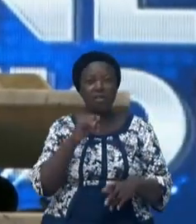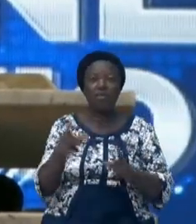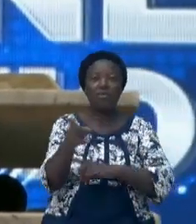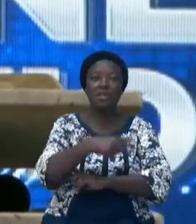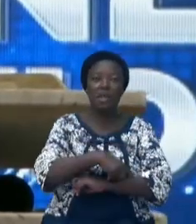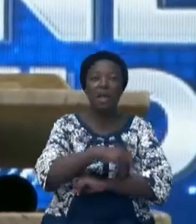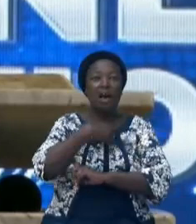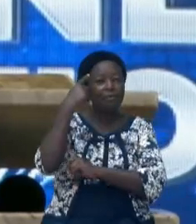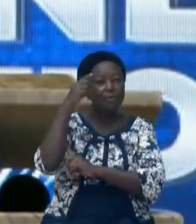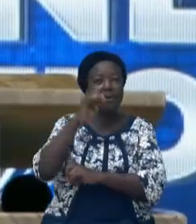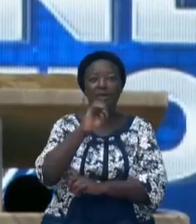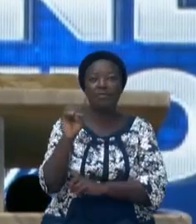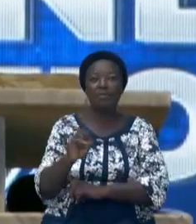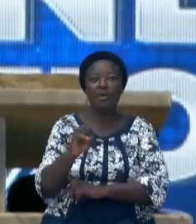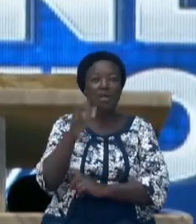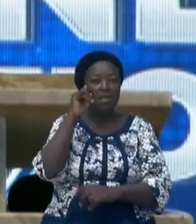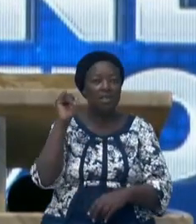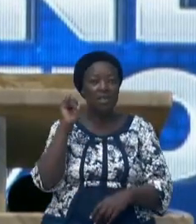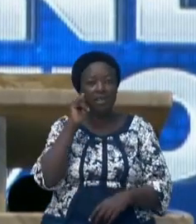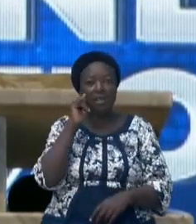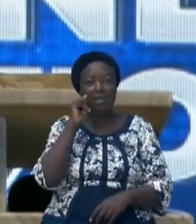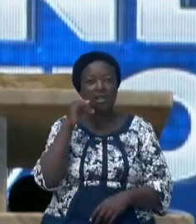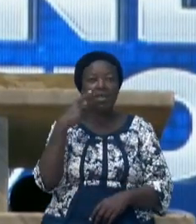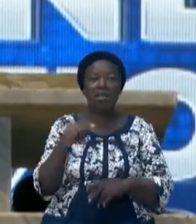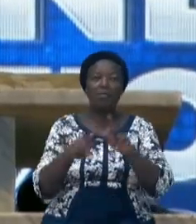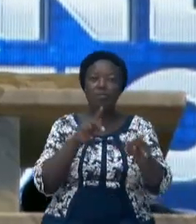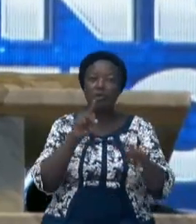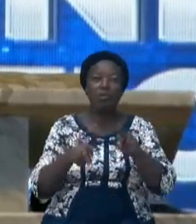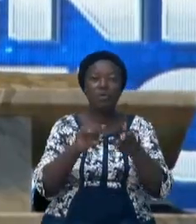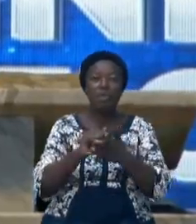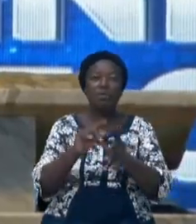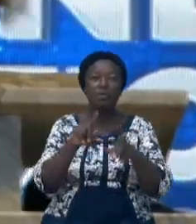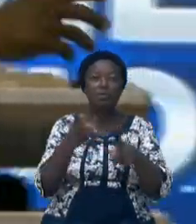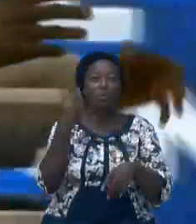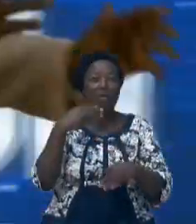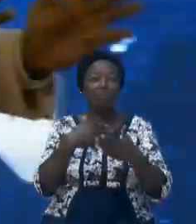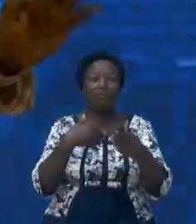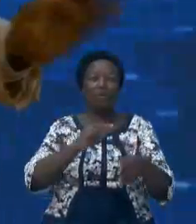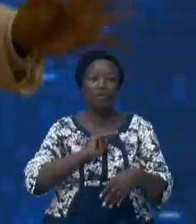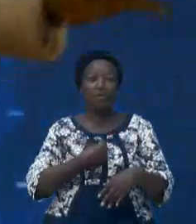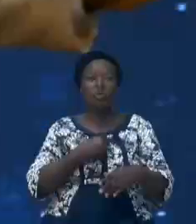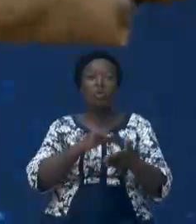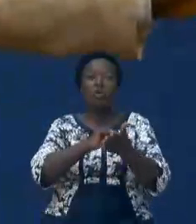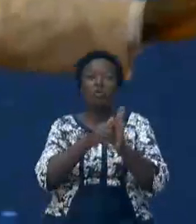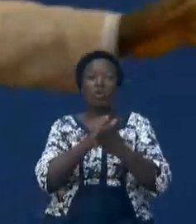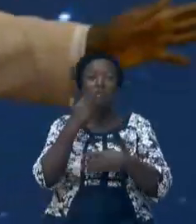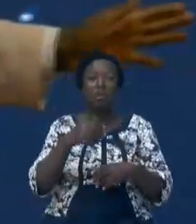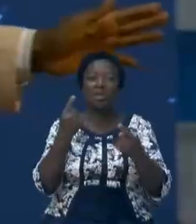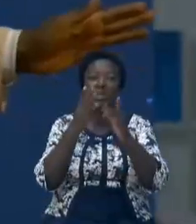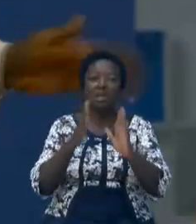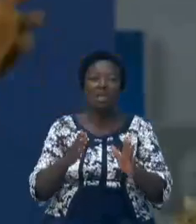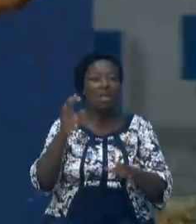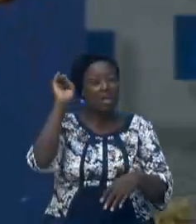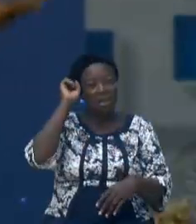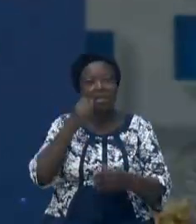est le même hier aujourd'hui et éternellement y est ce qu'ils